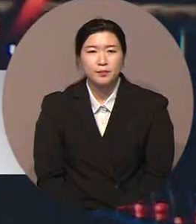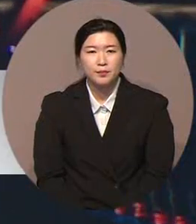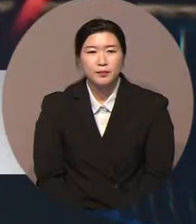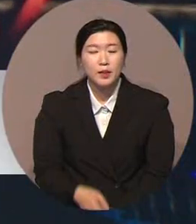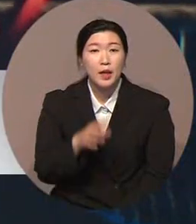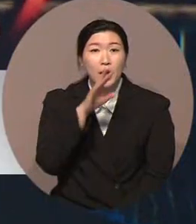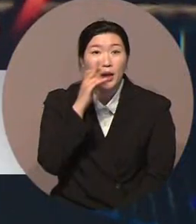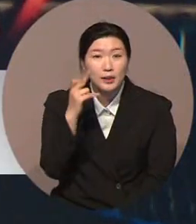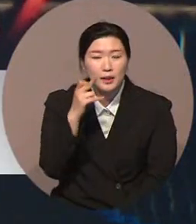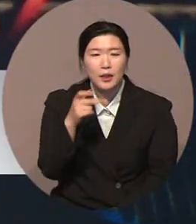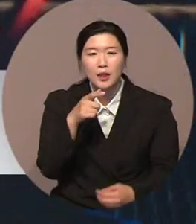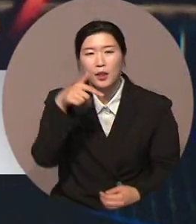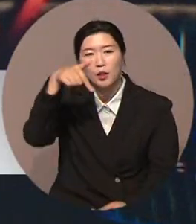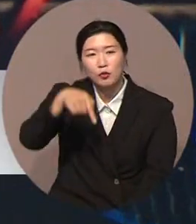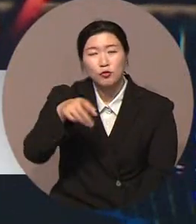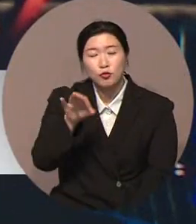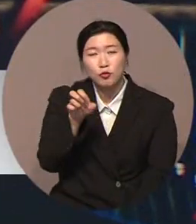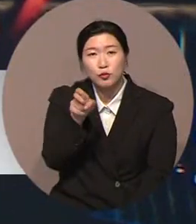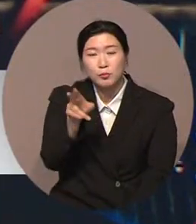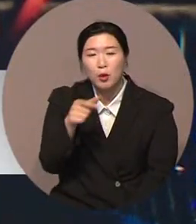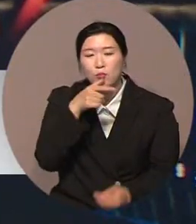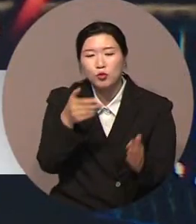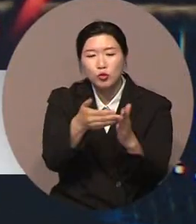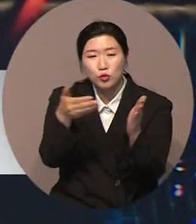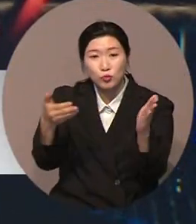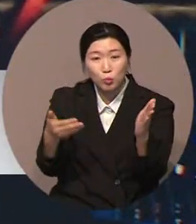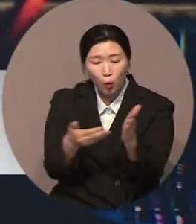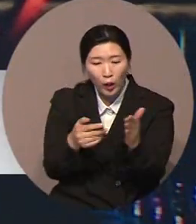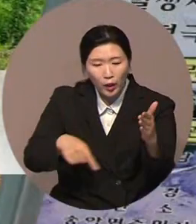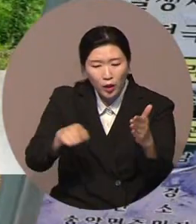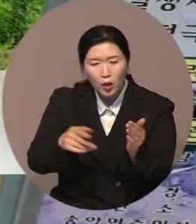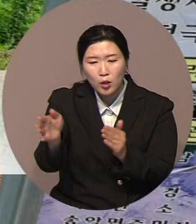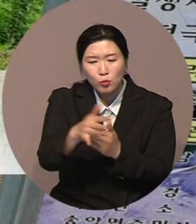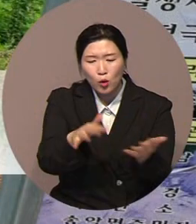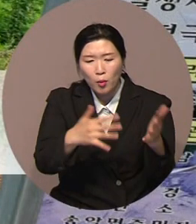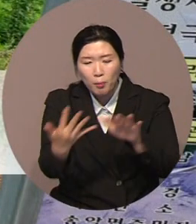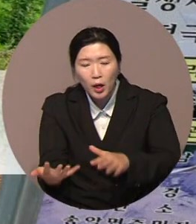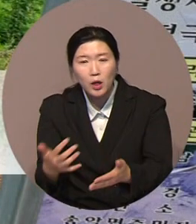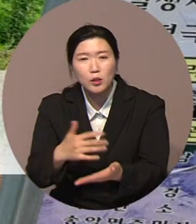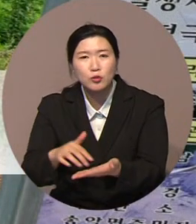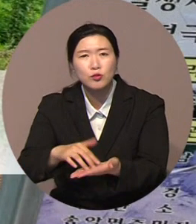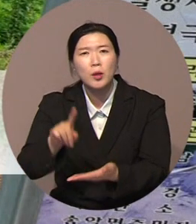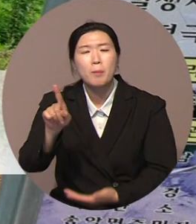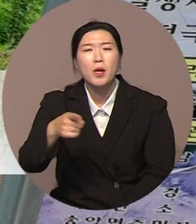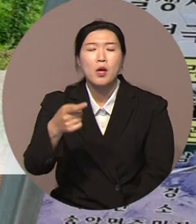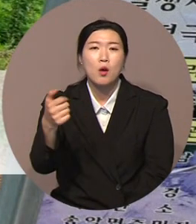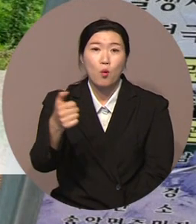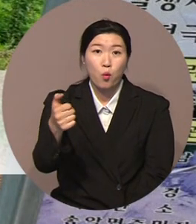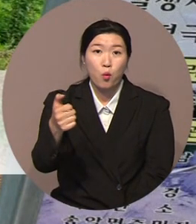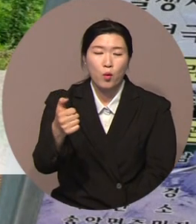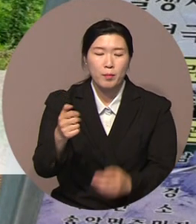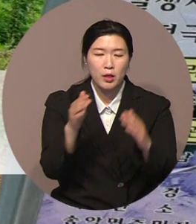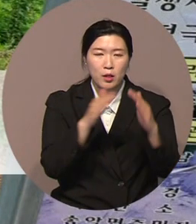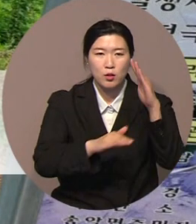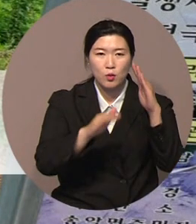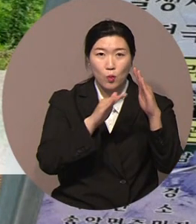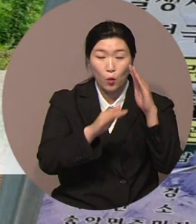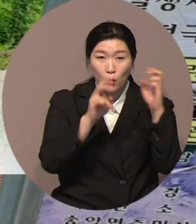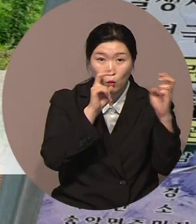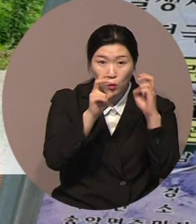아산시 송악면 궁평저수지에서 물고기 150여 마리가 폐사해 농어촌공사 아산지사가